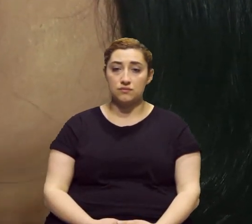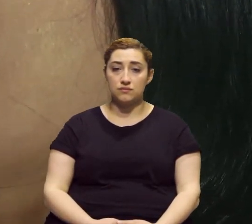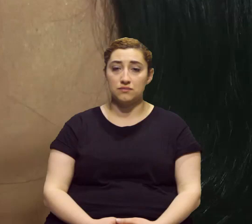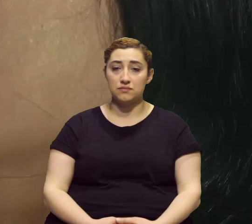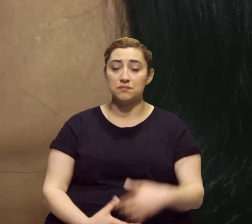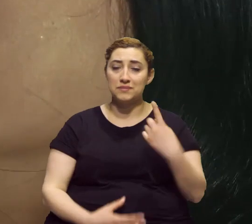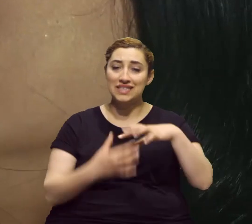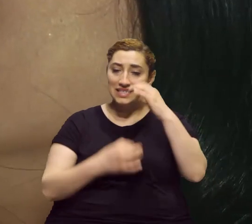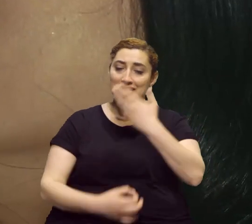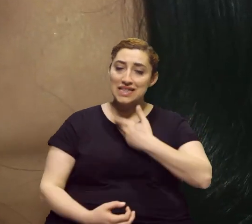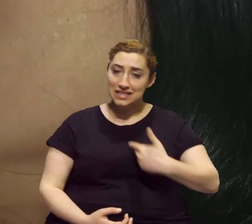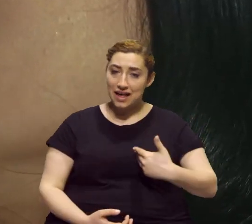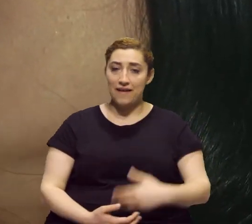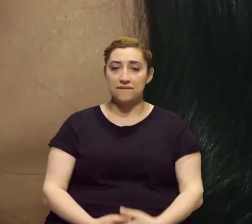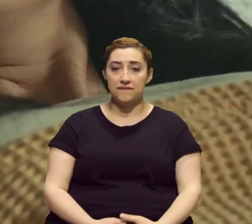Birini sev.